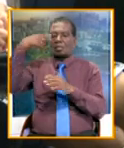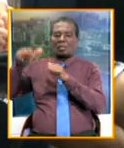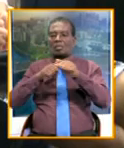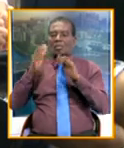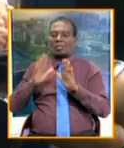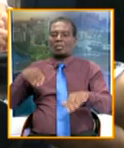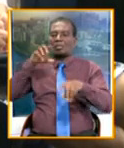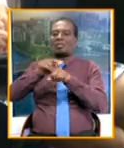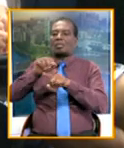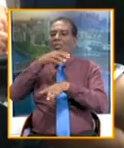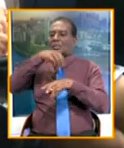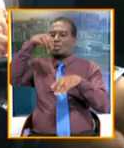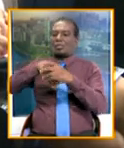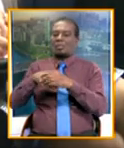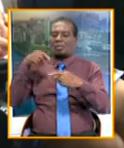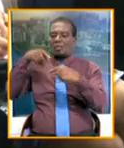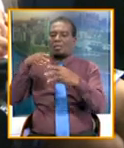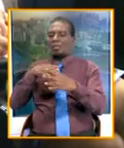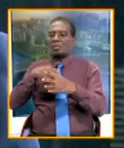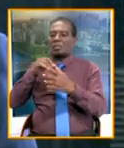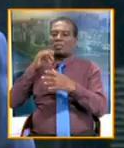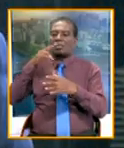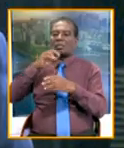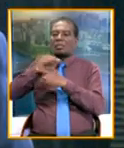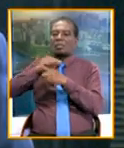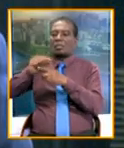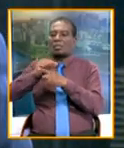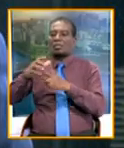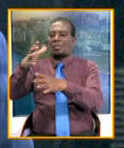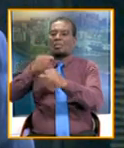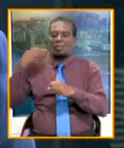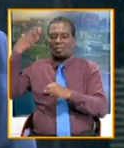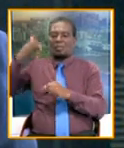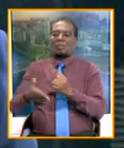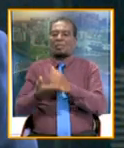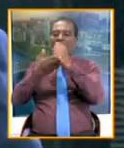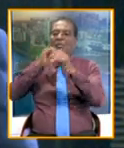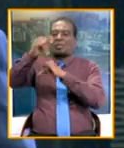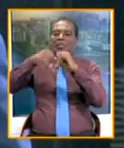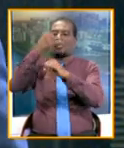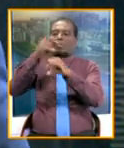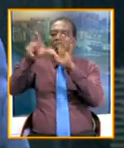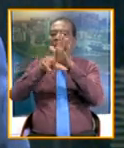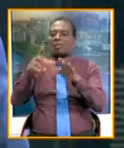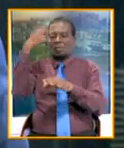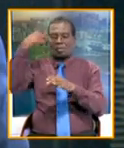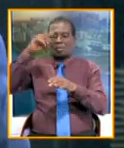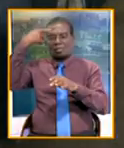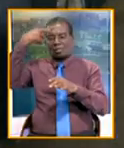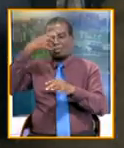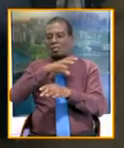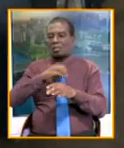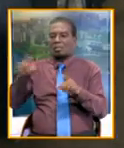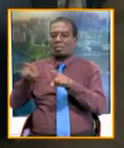acteurs impliqués dans la lutte contre la contrefaçon seront formés et recevront un appui institutionnel de l'État et des